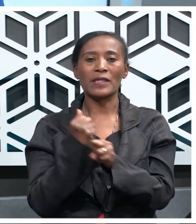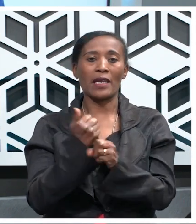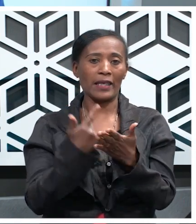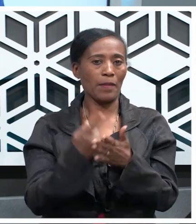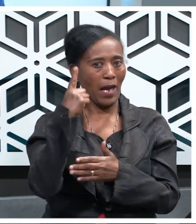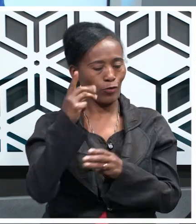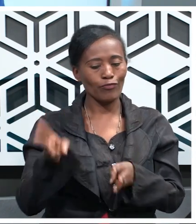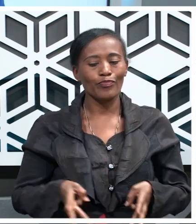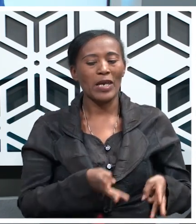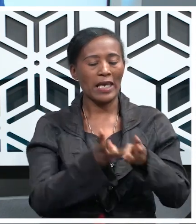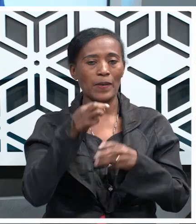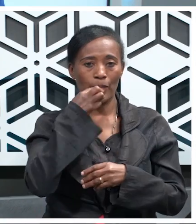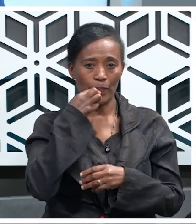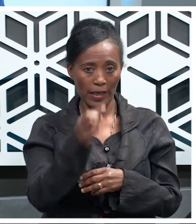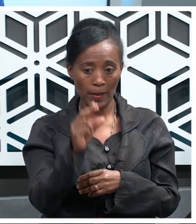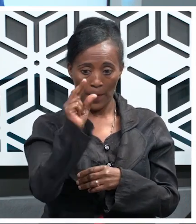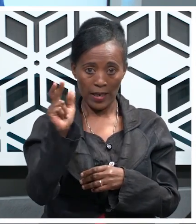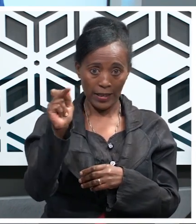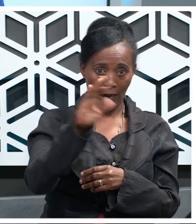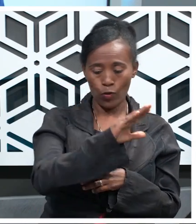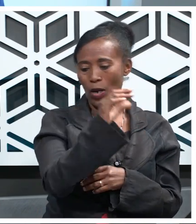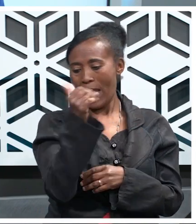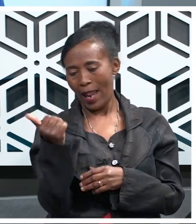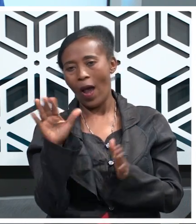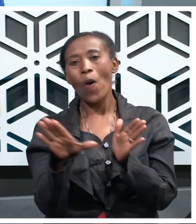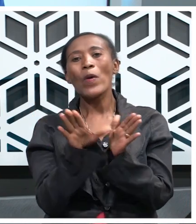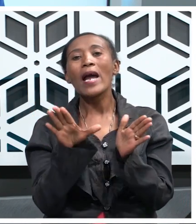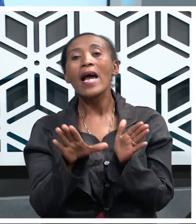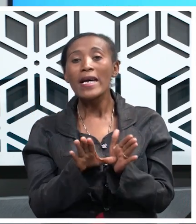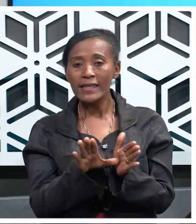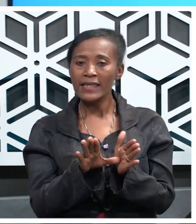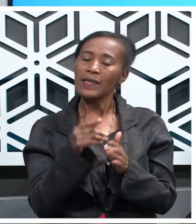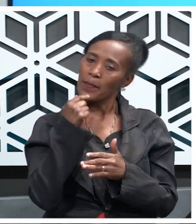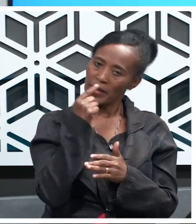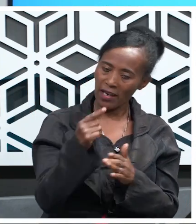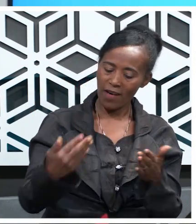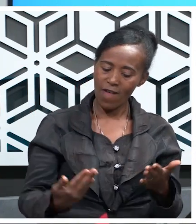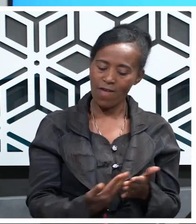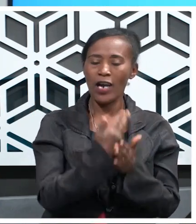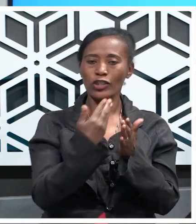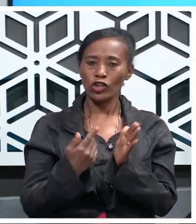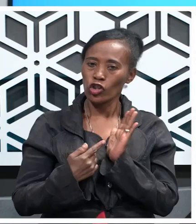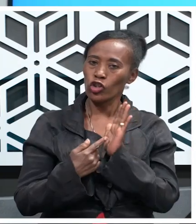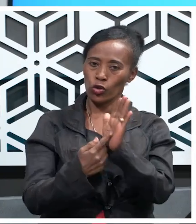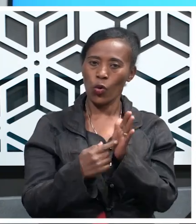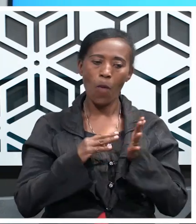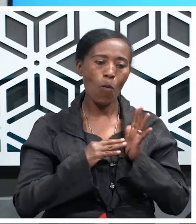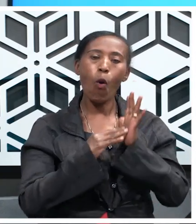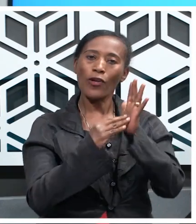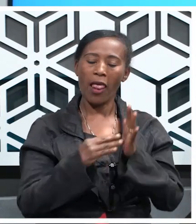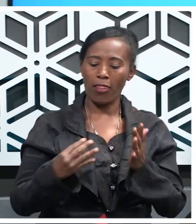ስራ ለመስራት ይሄኛውም አንደኛው መንገድ ነው ብለን በዳጉ ሌላው ገጽ ዲዛይነር የፋሽን ሾው